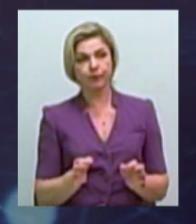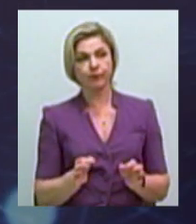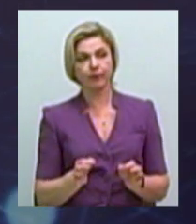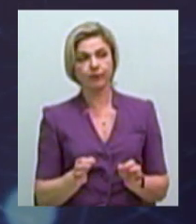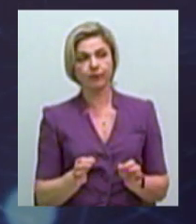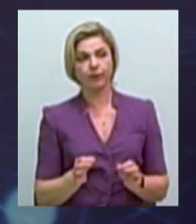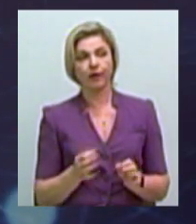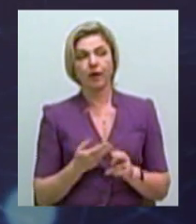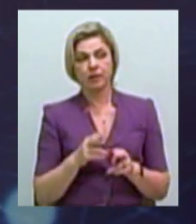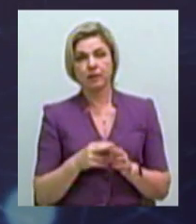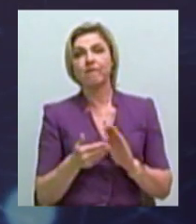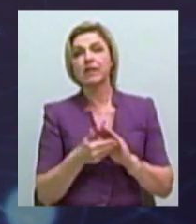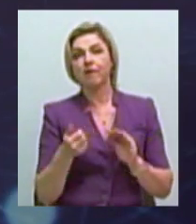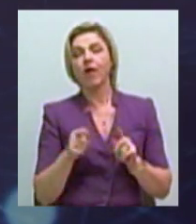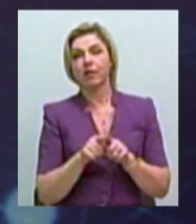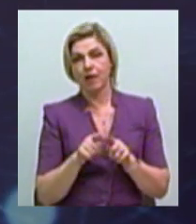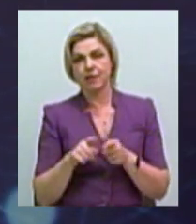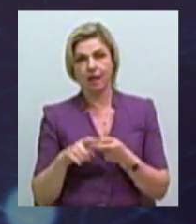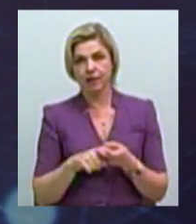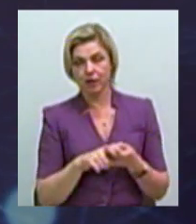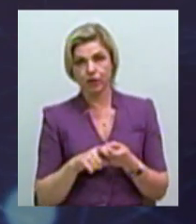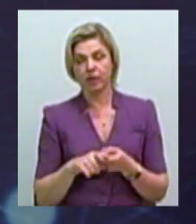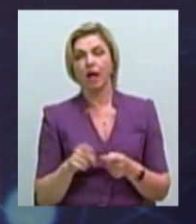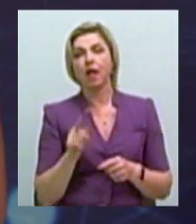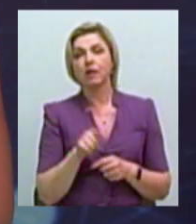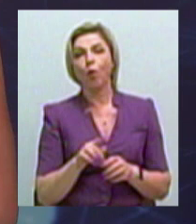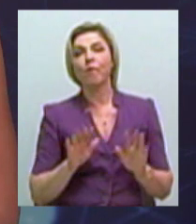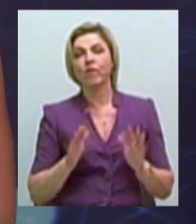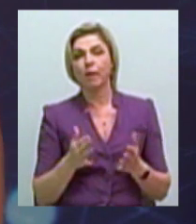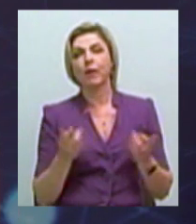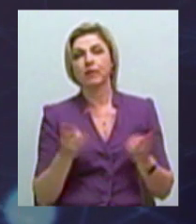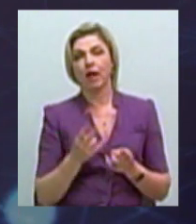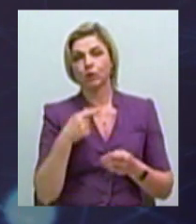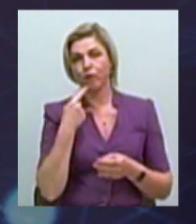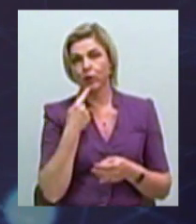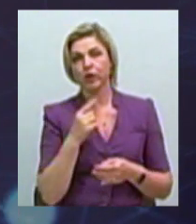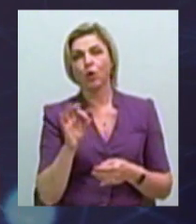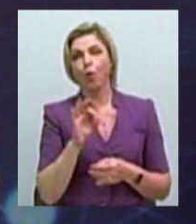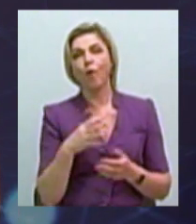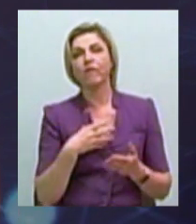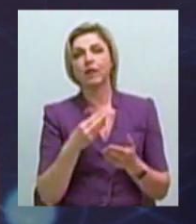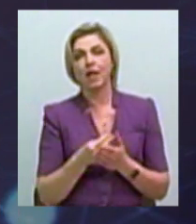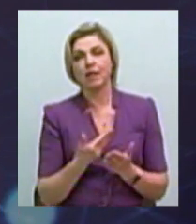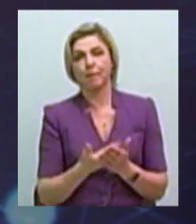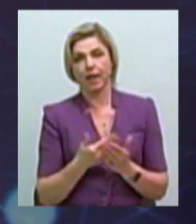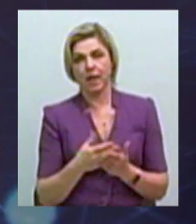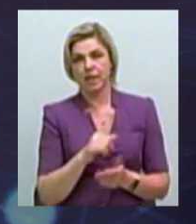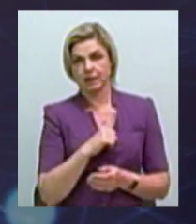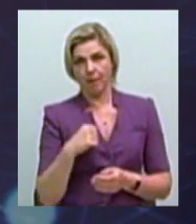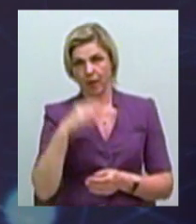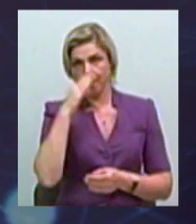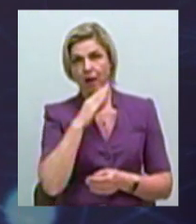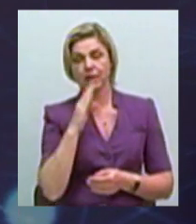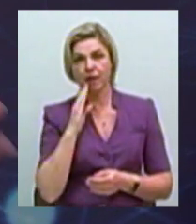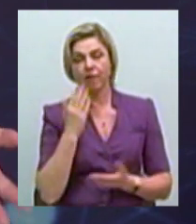також викликає залежність. В принципі, тоді в даному випадку варто говорити про власний приклад самих батьків, якщо ми